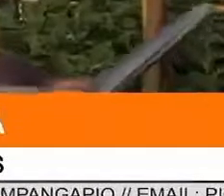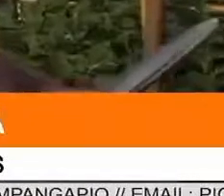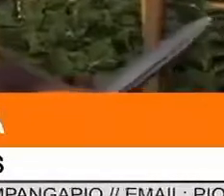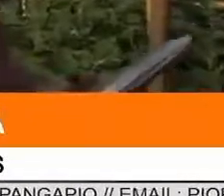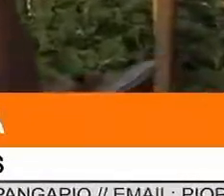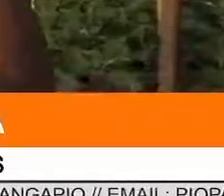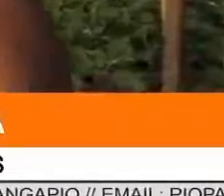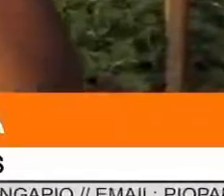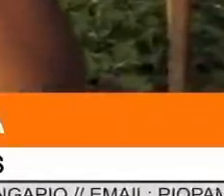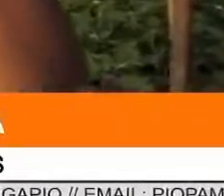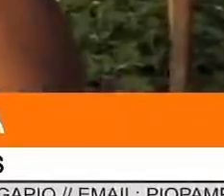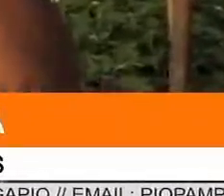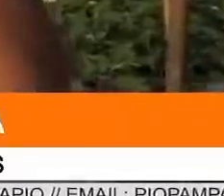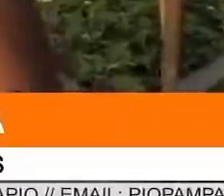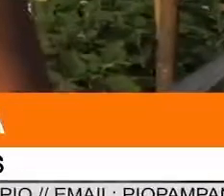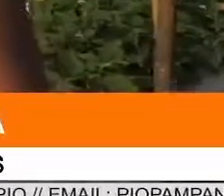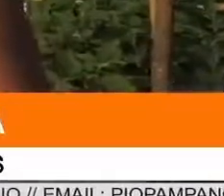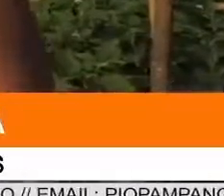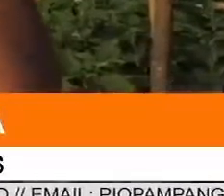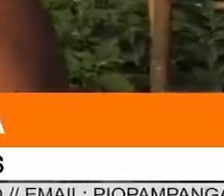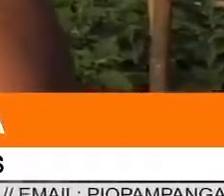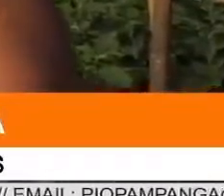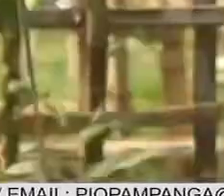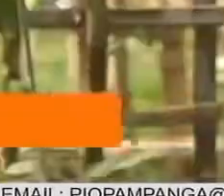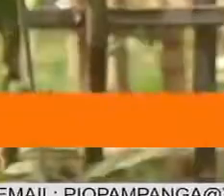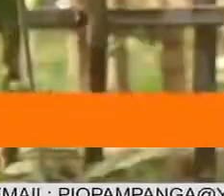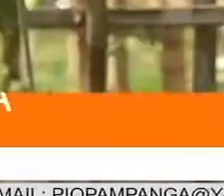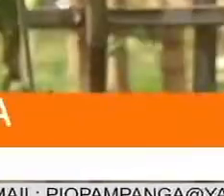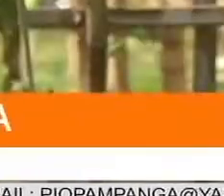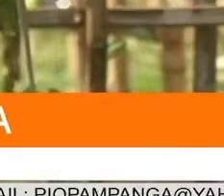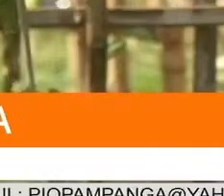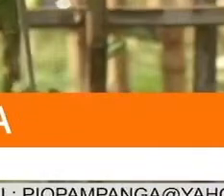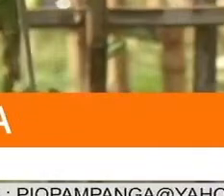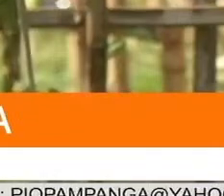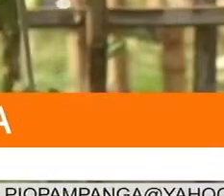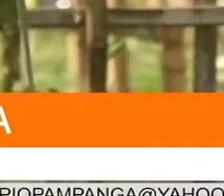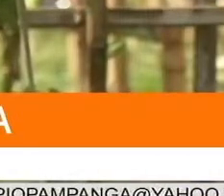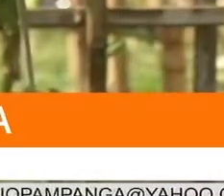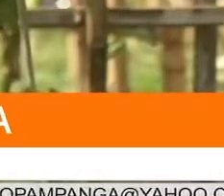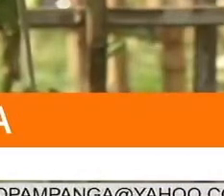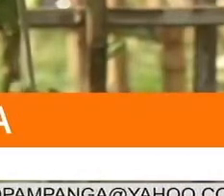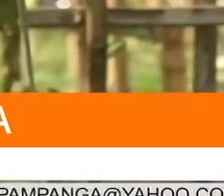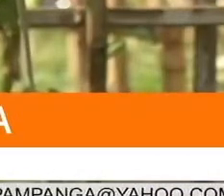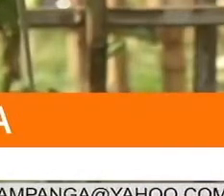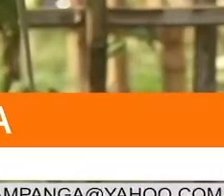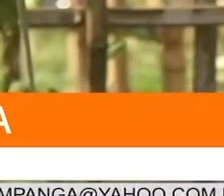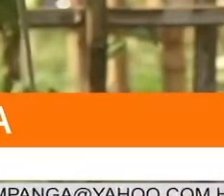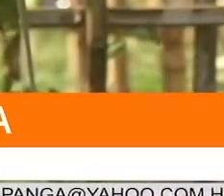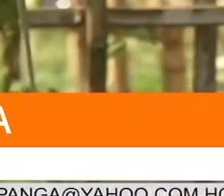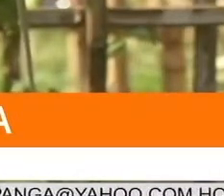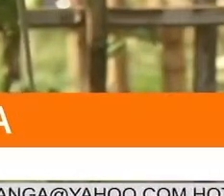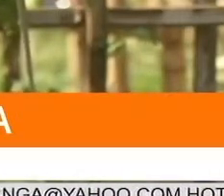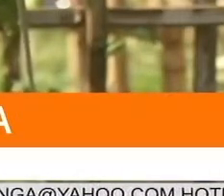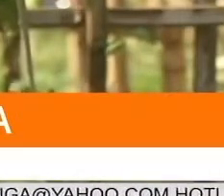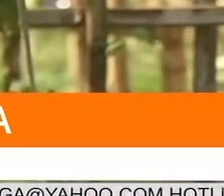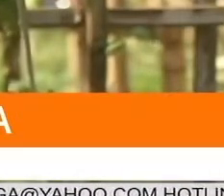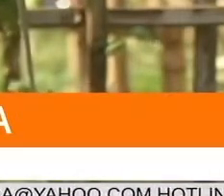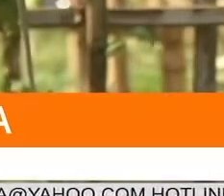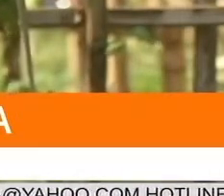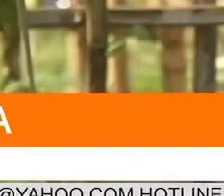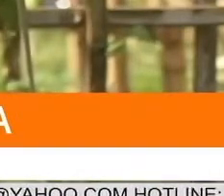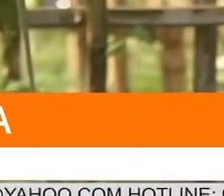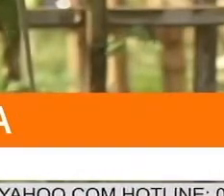yung mga pagkain. Dito kami nagpipiknik. At itong mape na sinasabi,